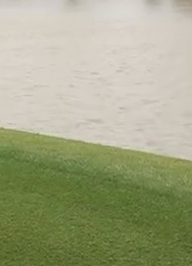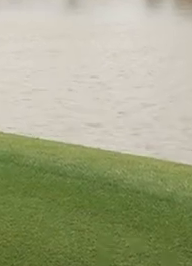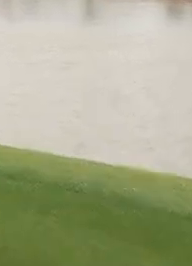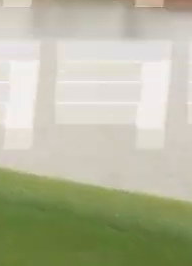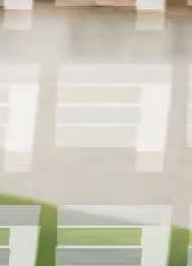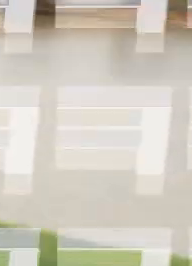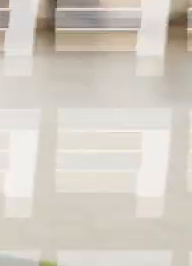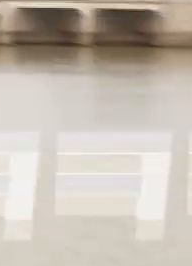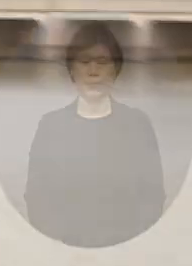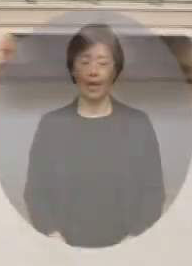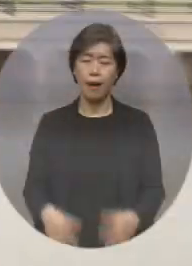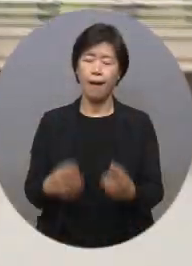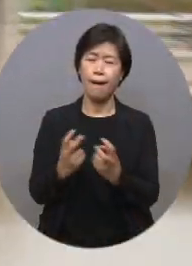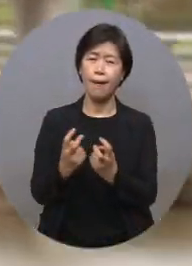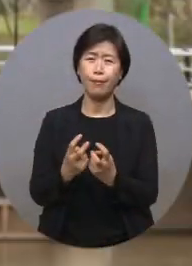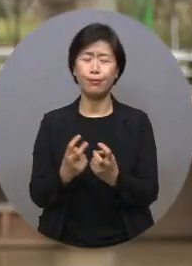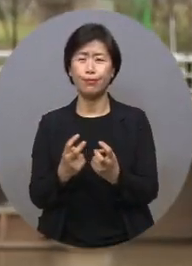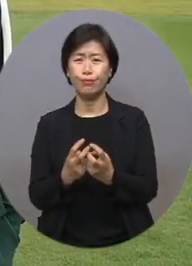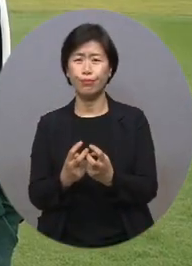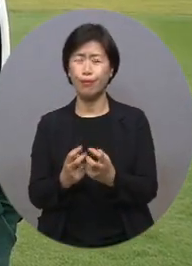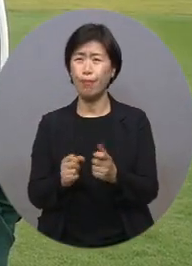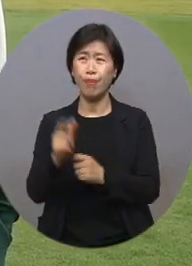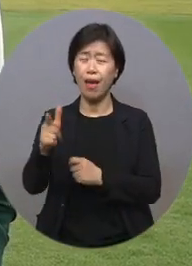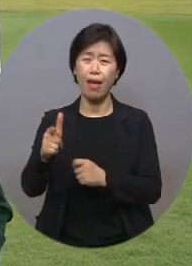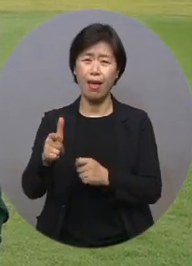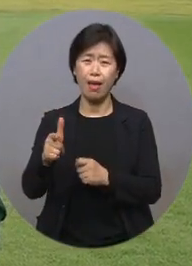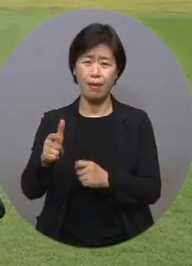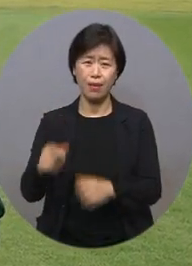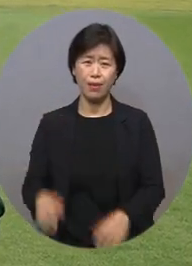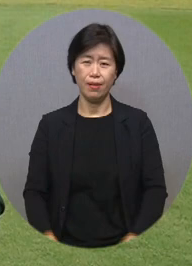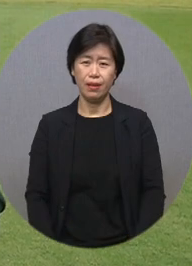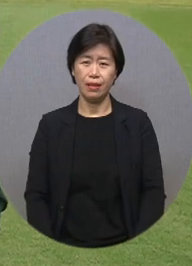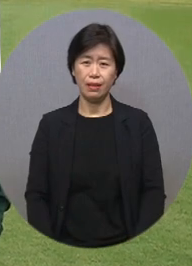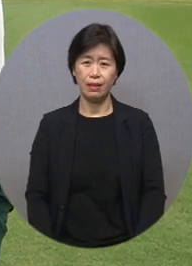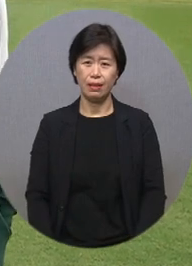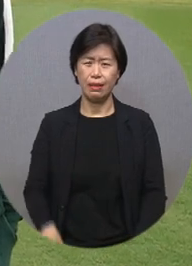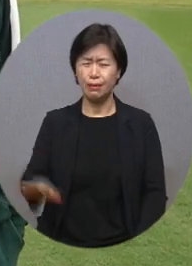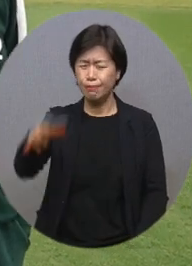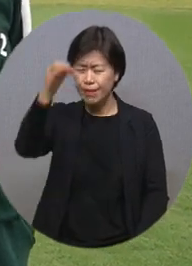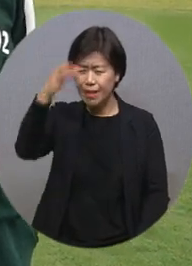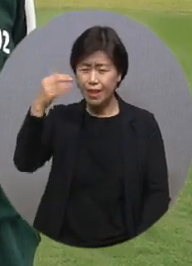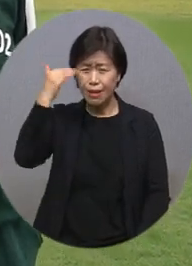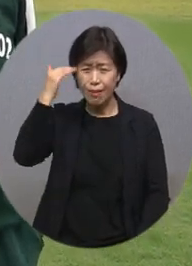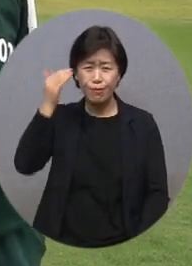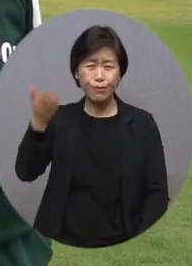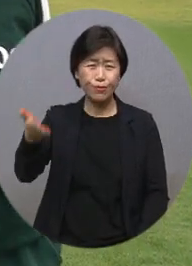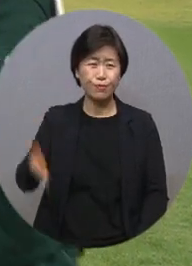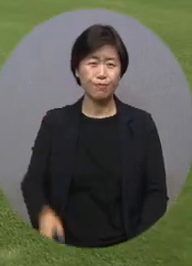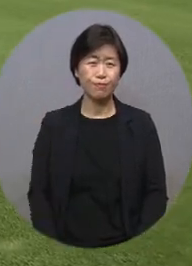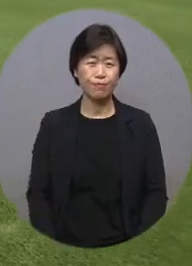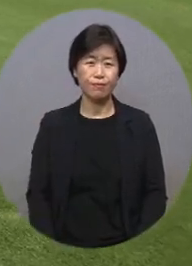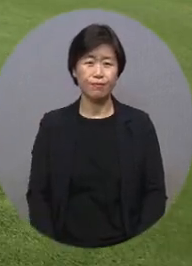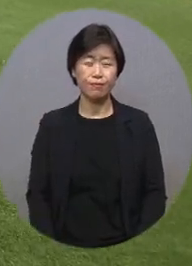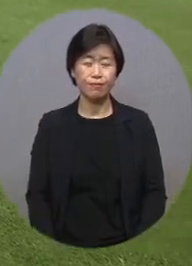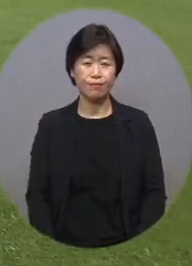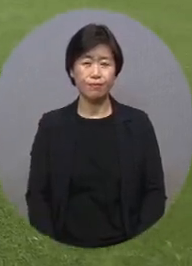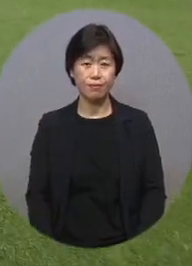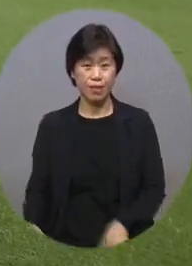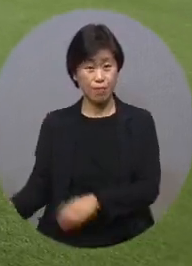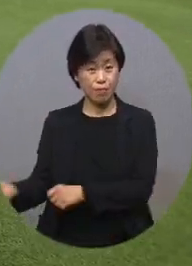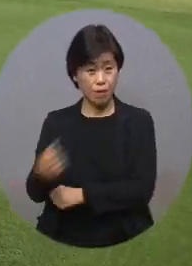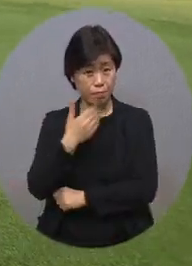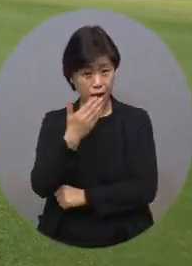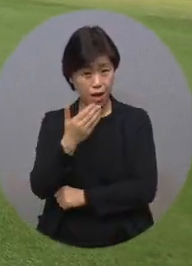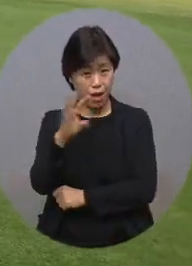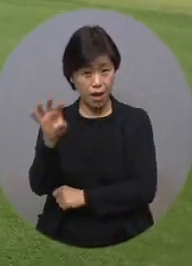아, 어쩌! 아, 미안해. 아, 어떡하지? 아, 미안해 죽겠네. 저 옆에 칠 수 있어? 있죠? 살아있나? 아니, 칸.